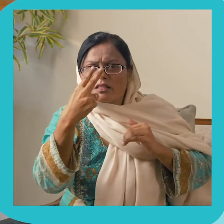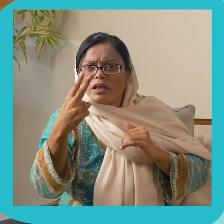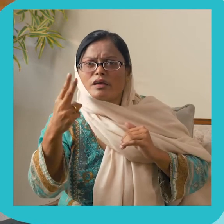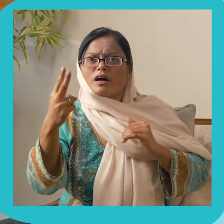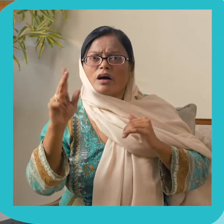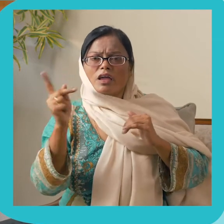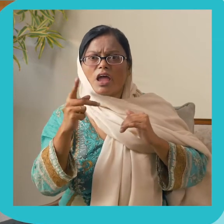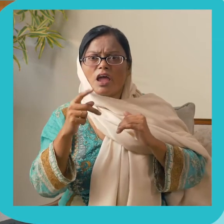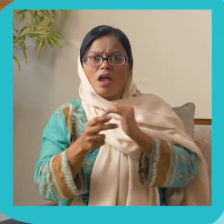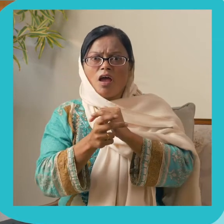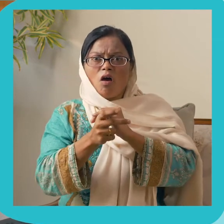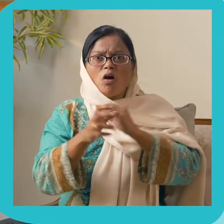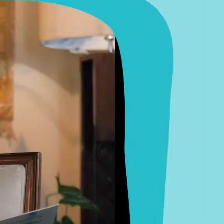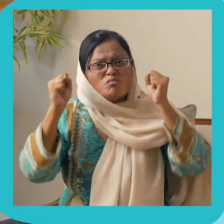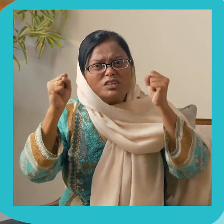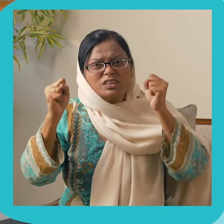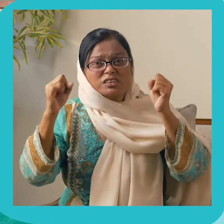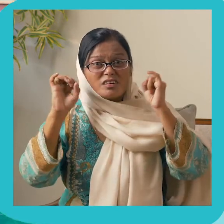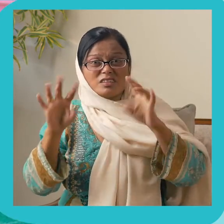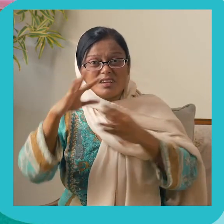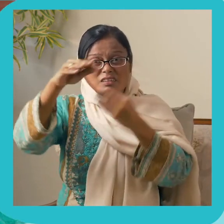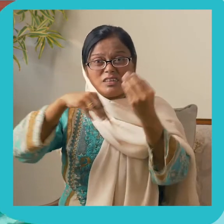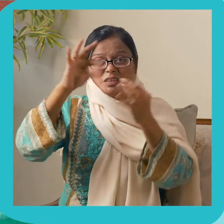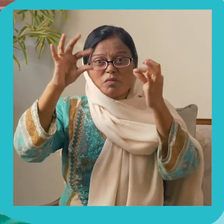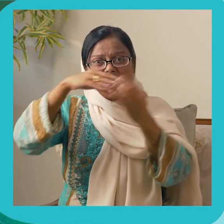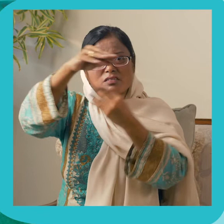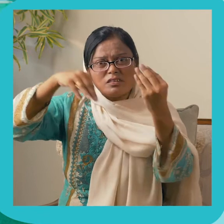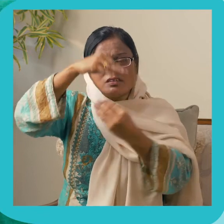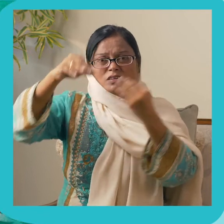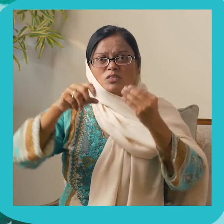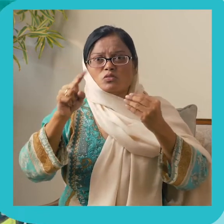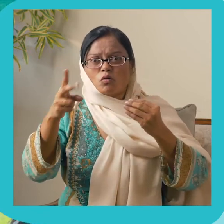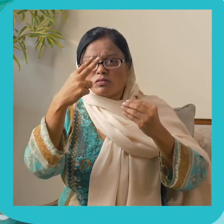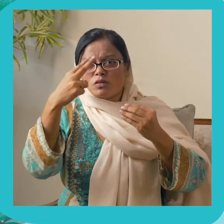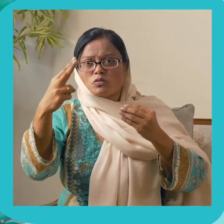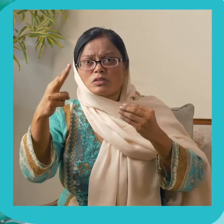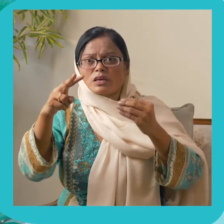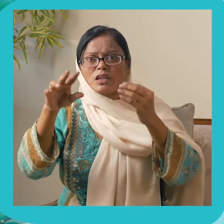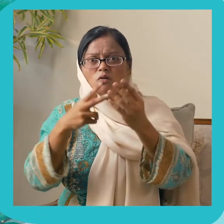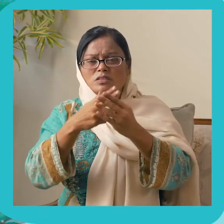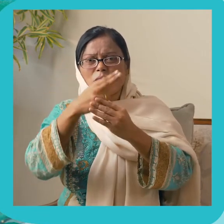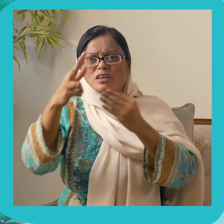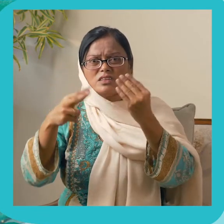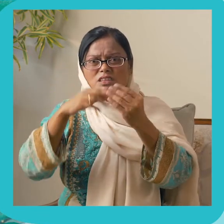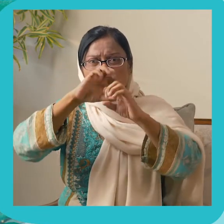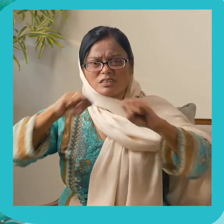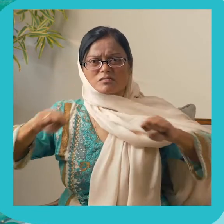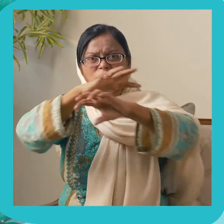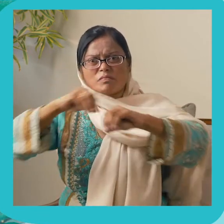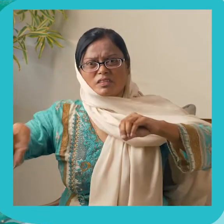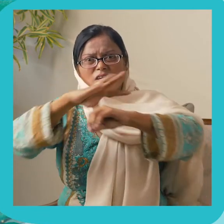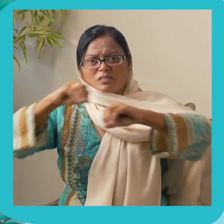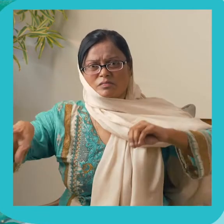जब उसने देखा कि ऑलिव बुरे तरीके से फंसा हुआ है तो उसने उसको प्लास्टिक की थैली से छुड़ाने की कोशिश की,